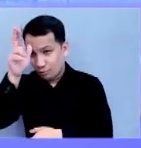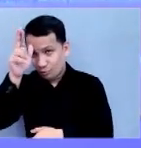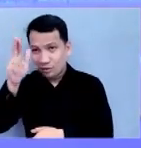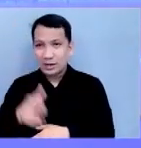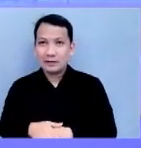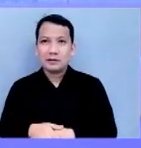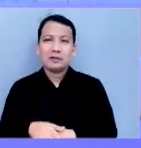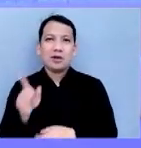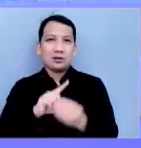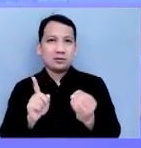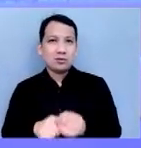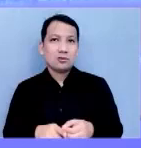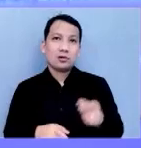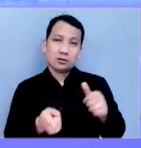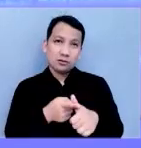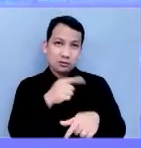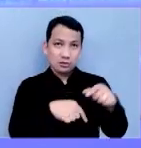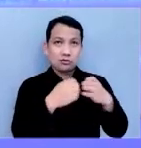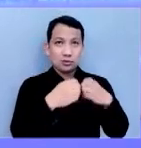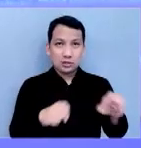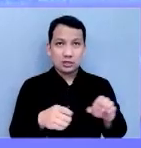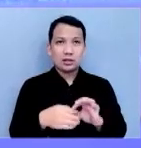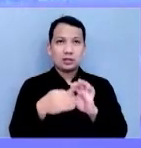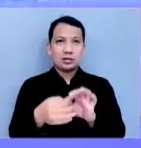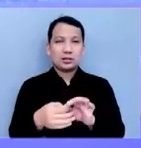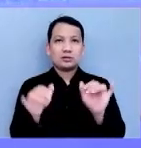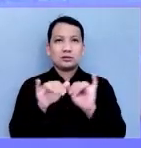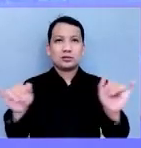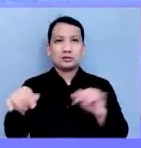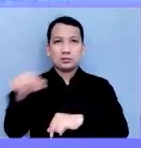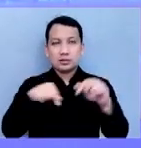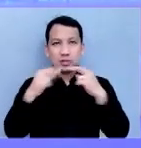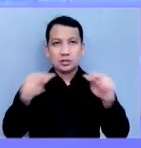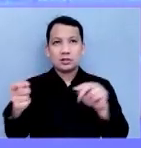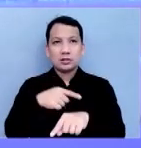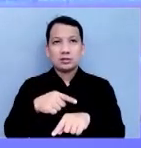pag-aaral, sinasabing itlog ang nauna. Tulad itong ulat mula sa